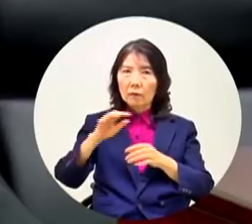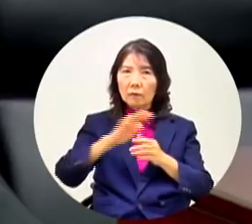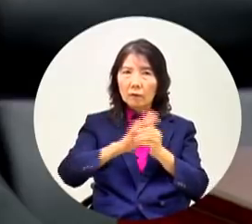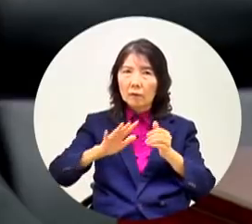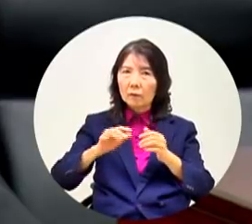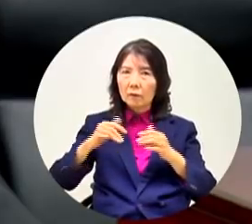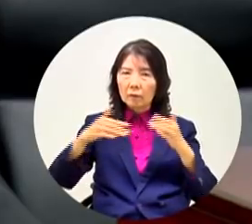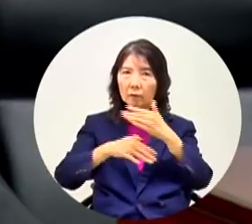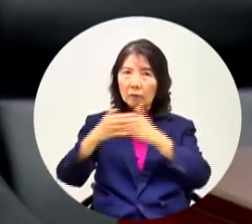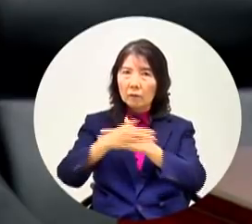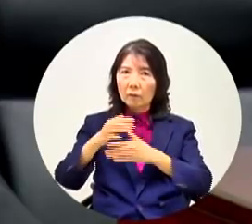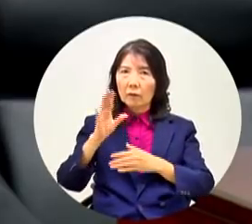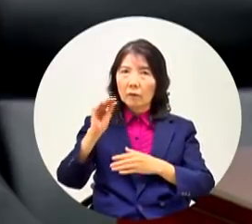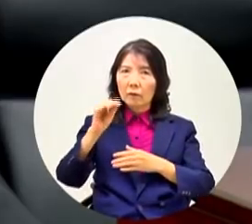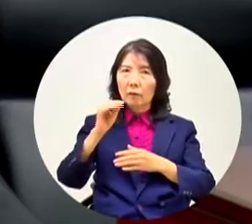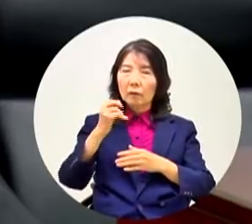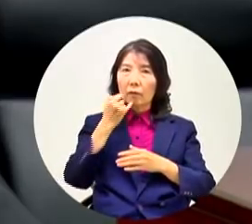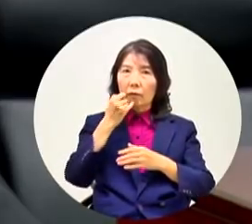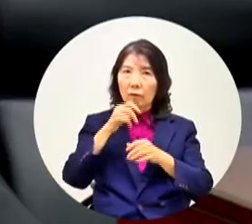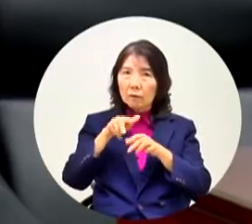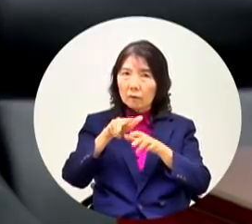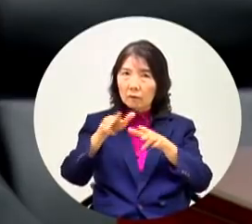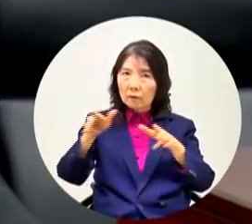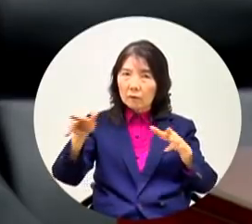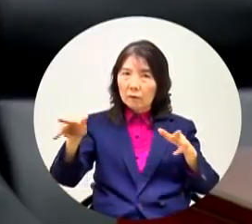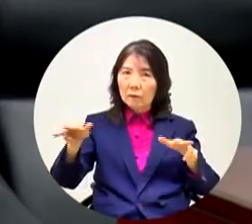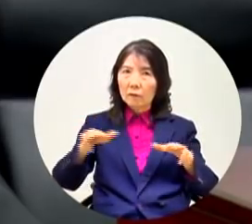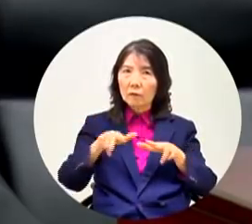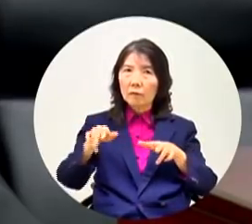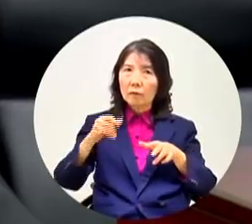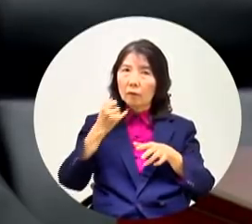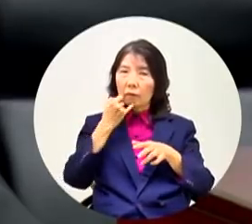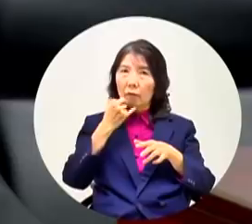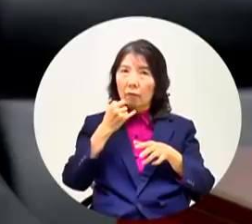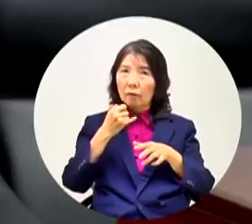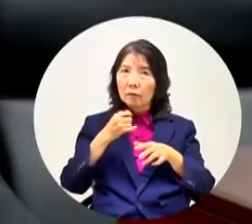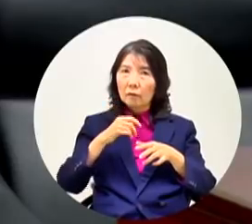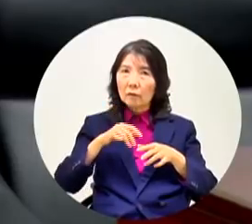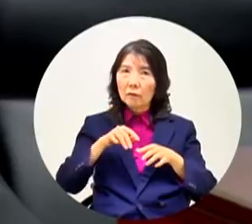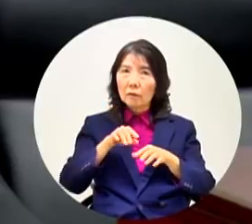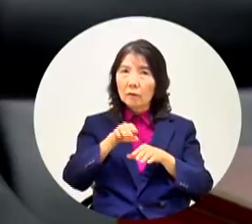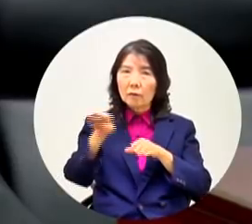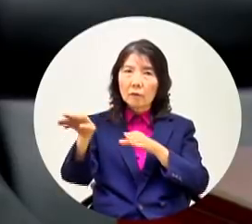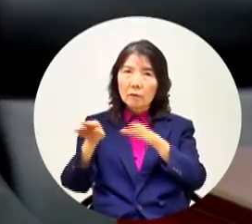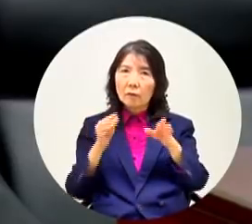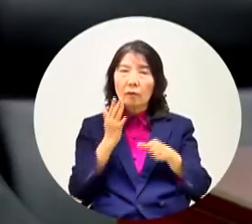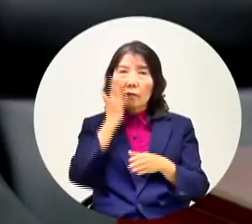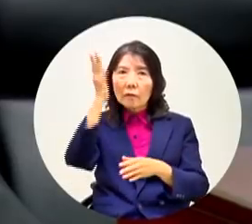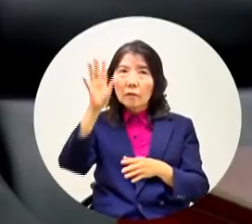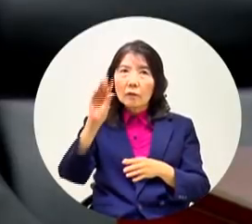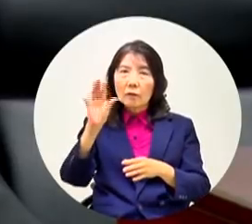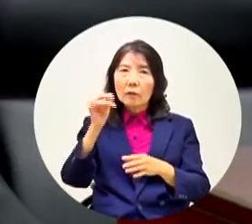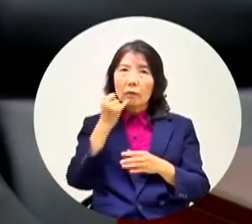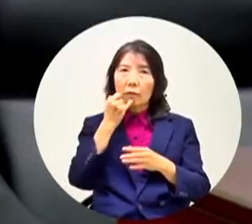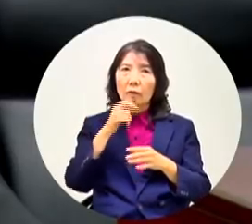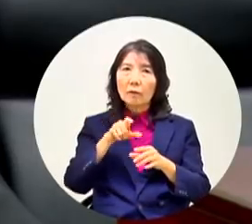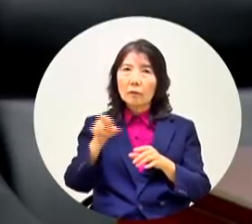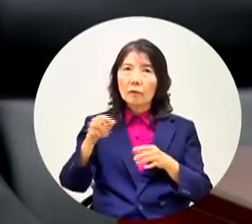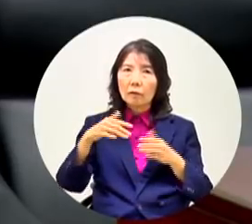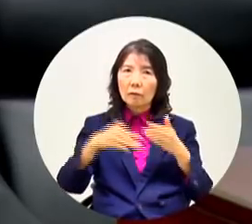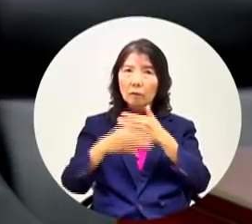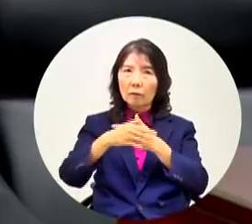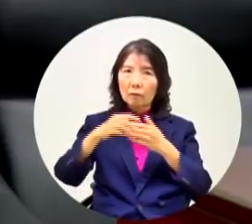它是不是可以疏散交通？一定可以疏散交通。即马咱的法规内底，咱的交通法规